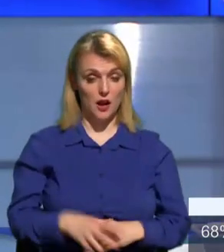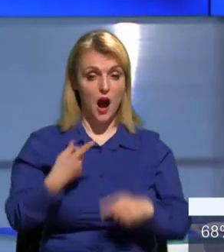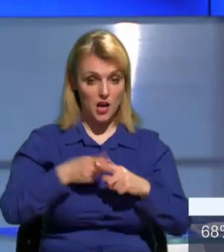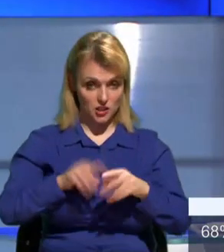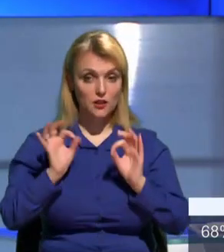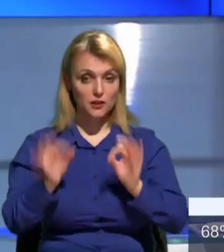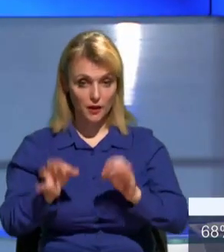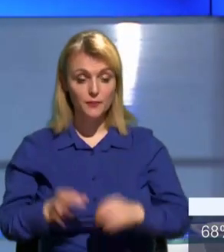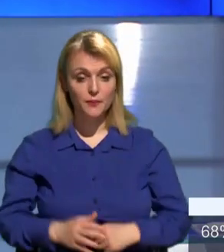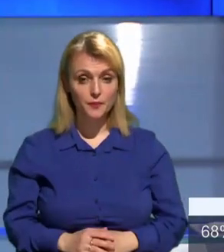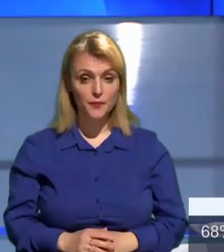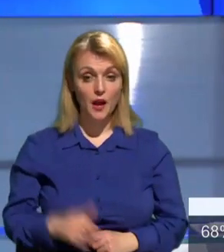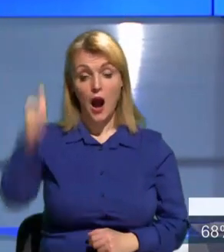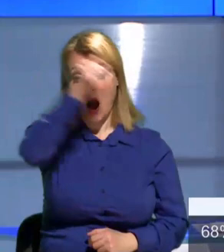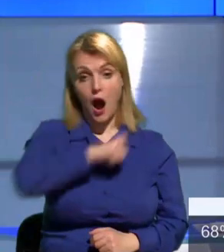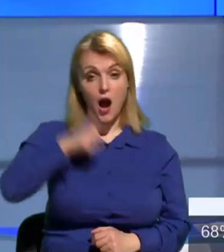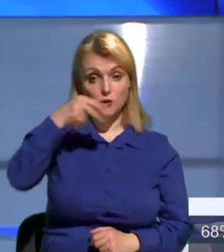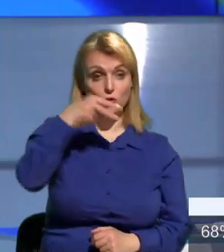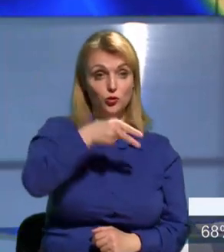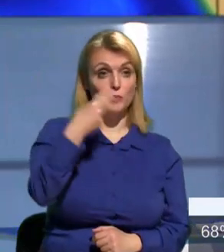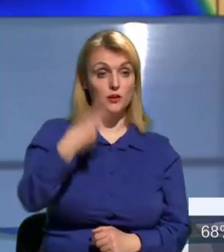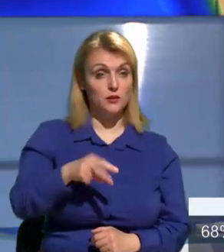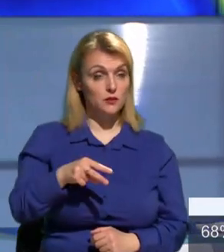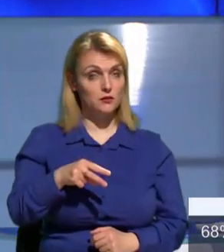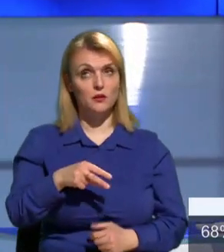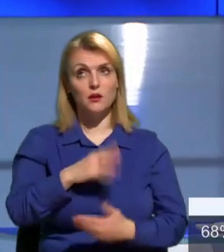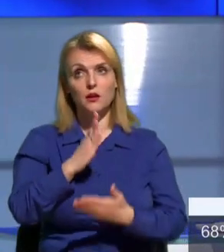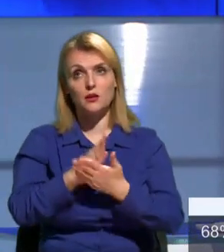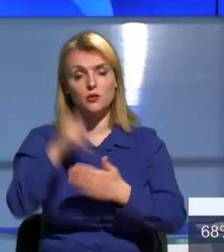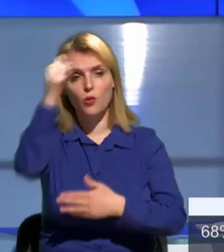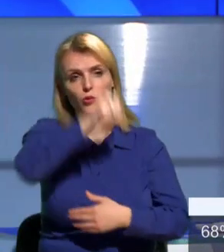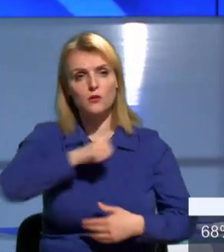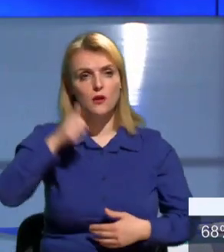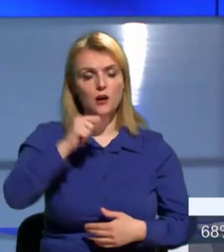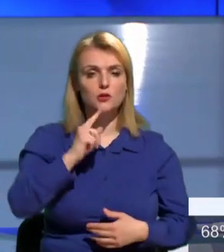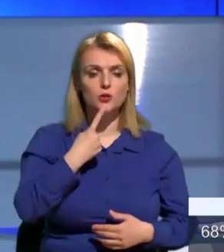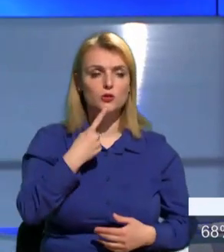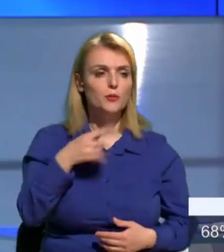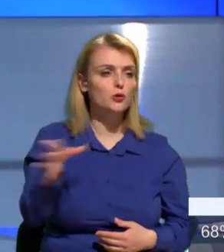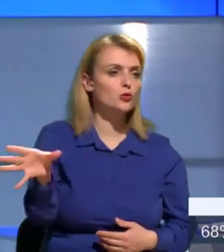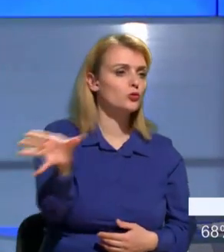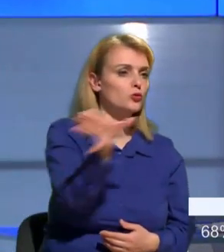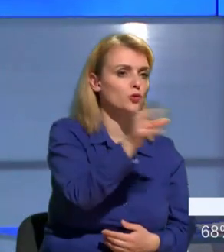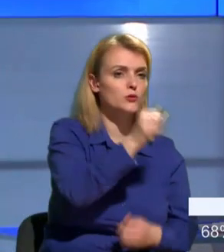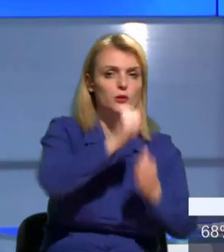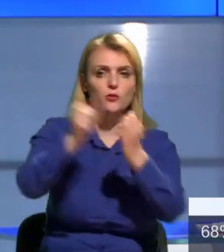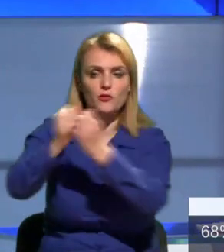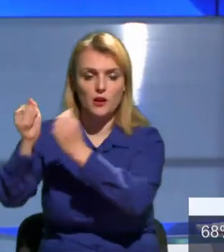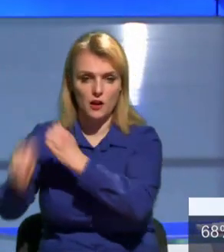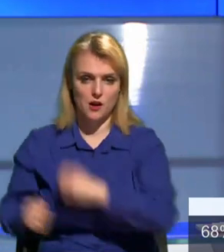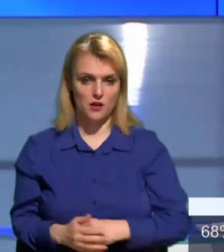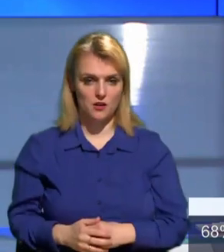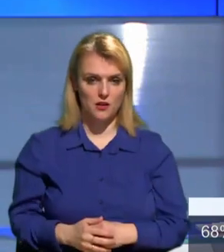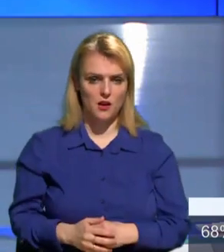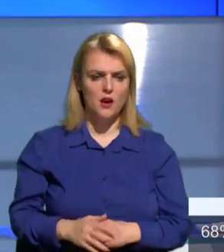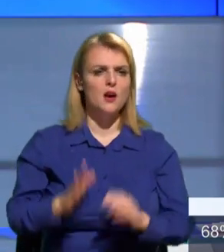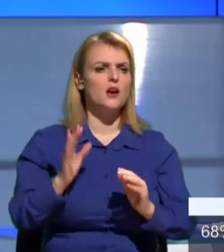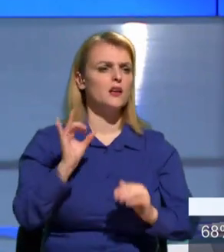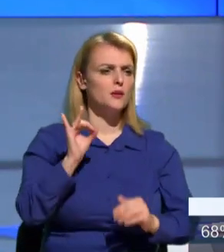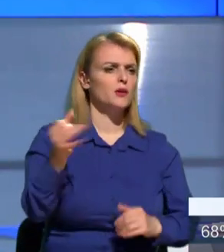Anul 2020, eu cred că este un an dificil pentru toți. Și pentru Republica, sub aspect economic. Și pentru Republica